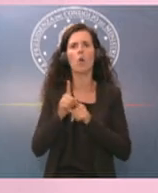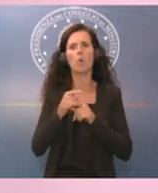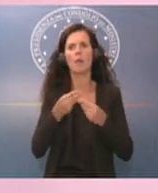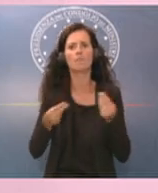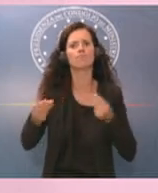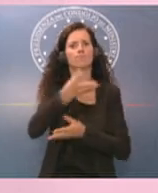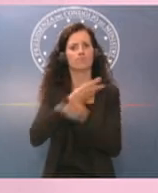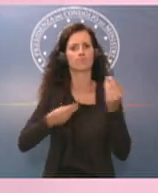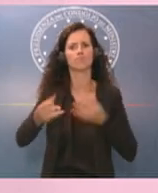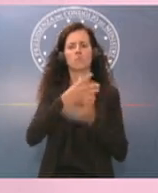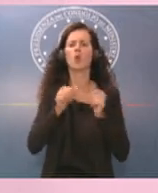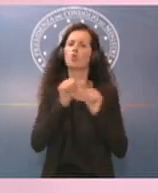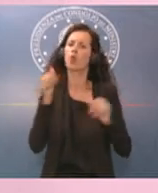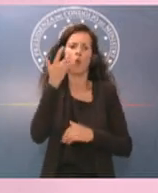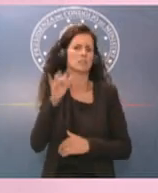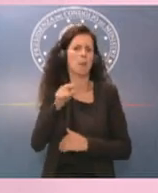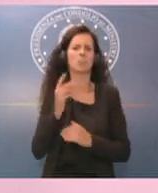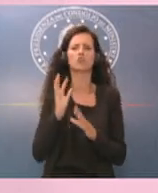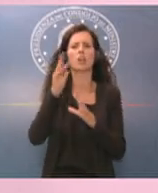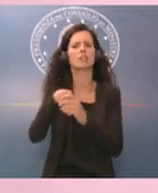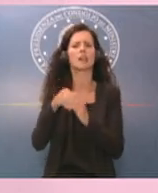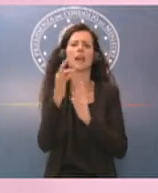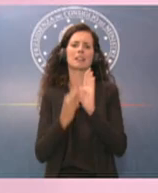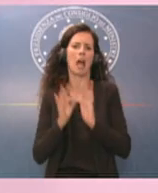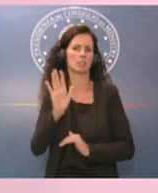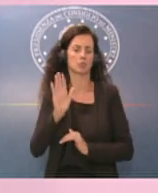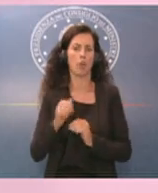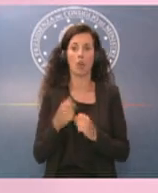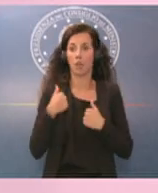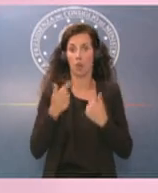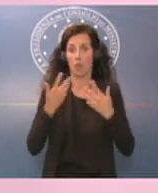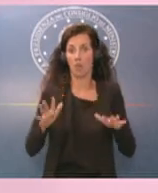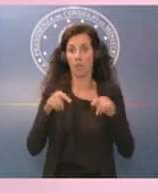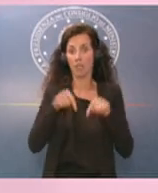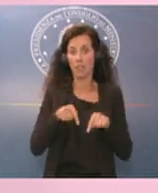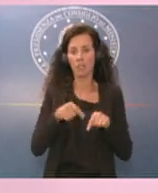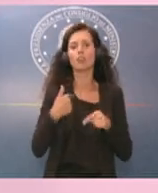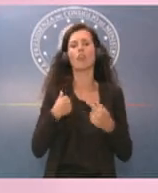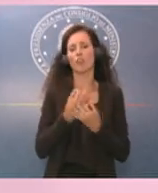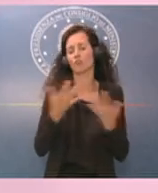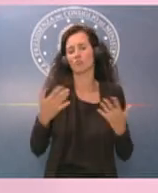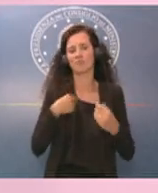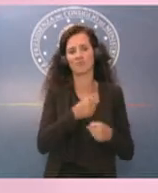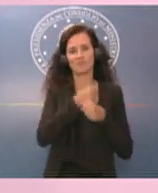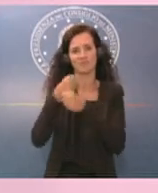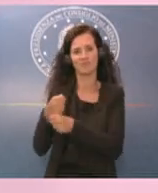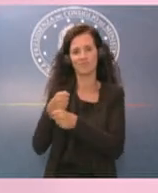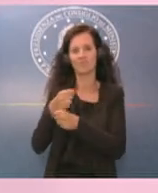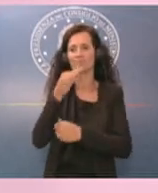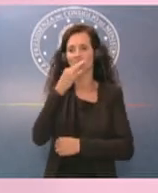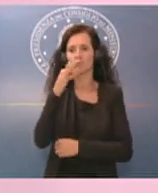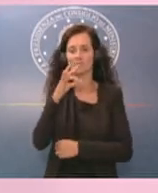fare altro che questo. Io mi fermo qui e naturalmente lascio la parola a